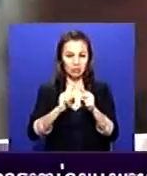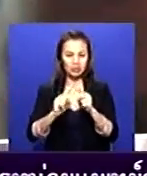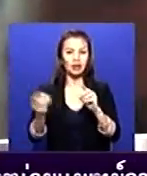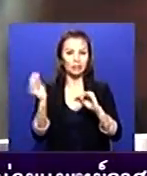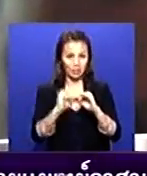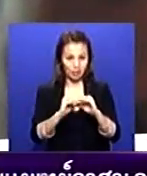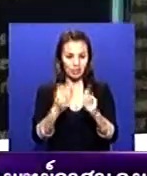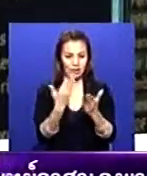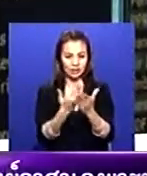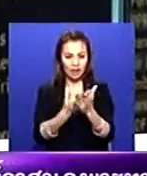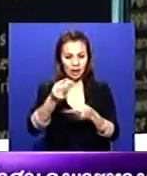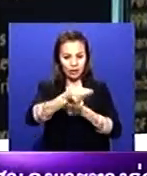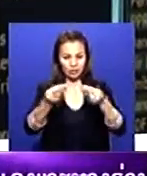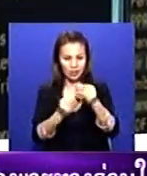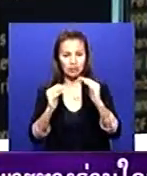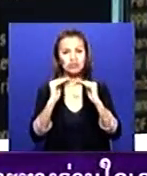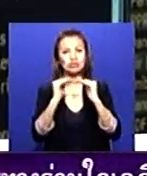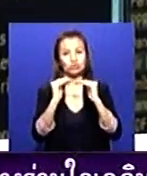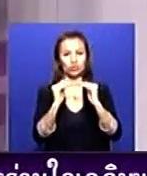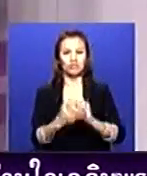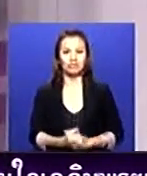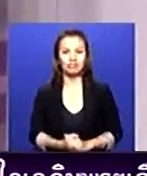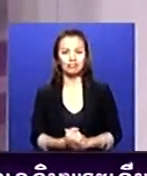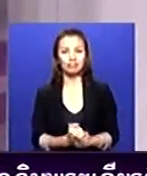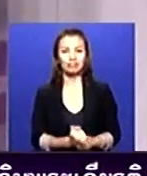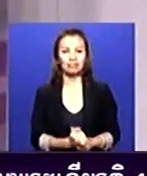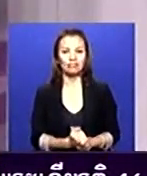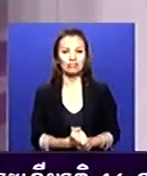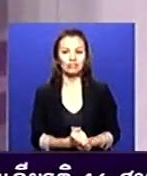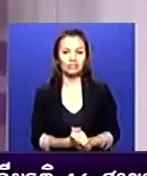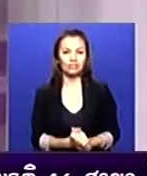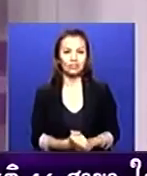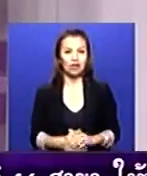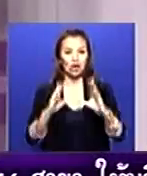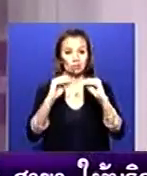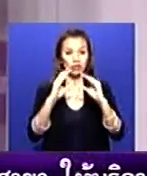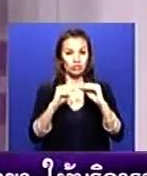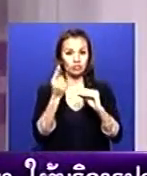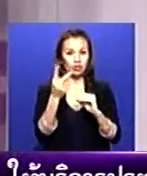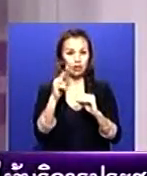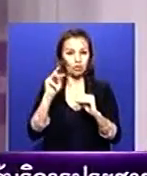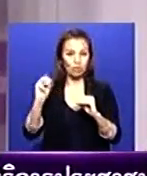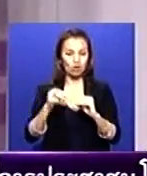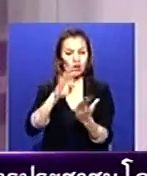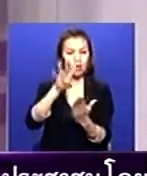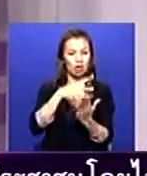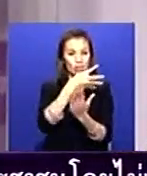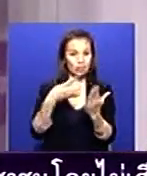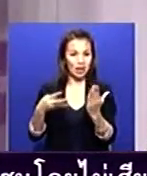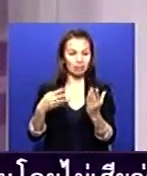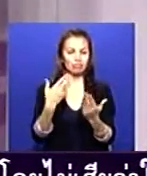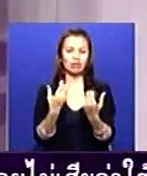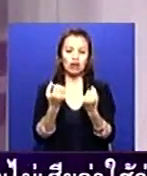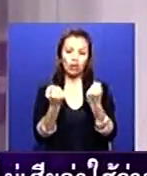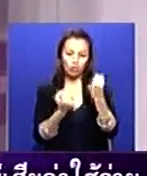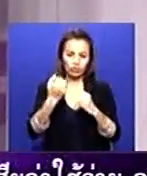ำให้อัตราแลกเปลี่ยนนั้นมีความสมดุลมากขึ้นด้วยค่ะวันนี้ที่ประชุมครม.มีมติเห็นชอบแผนยุทธศาสตร์พัฒนาระบบขนส่งของประเทศว